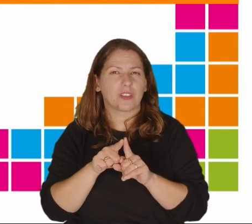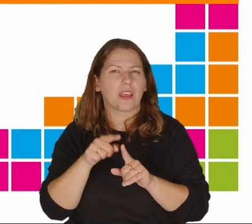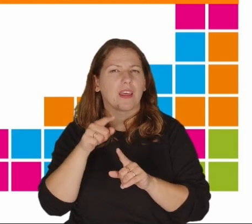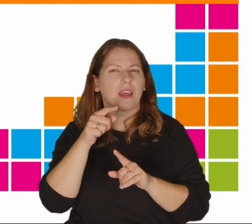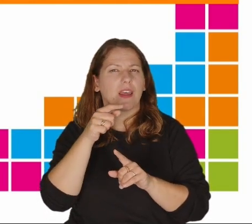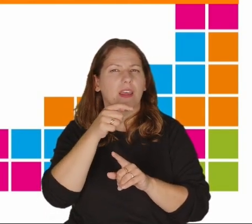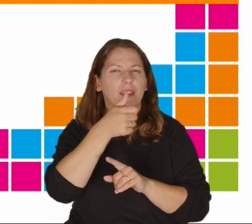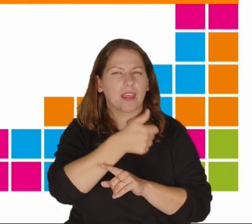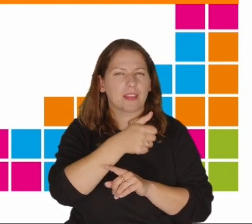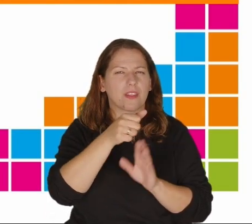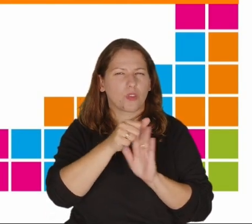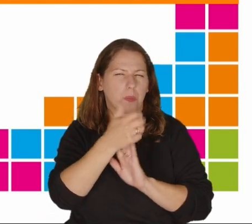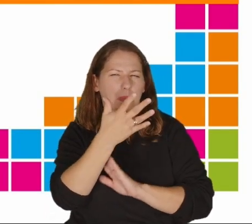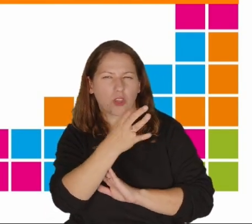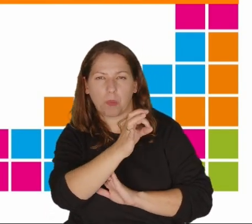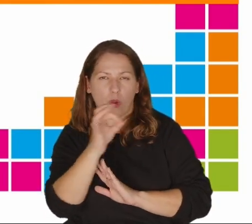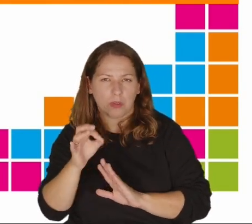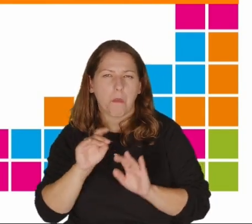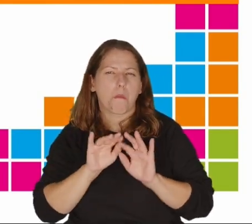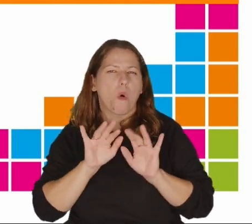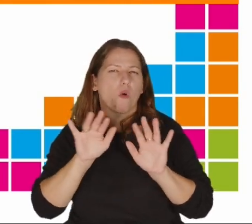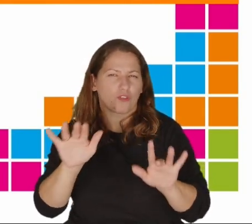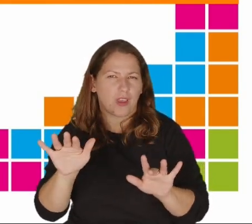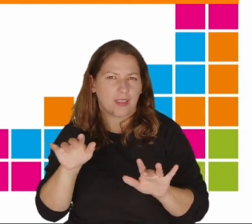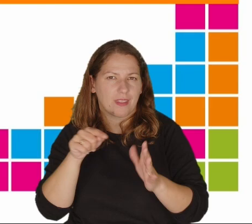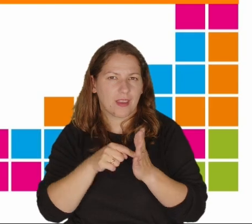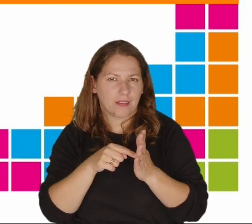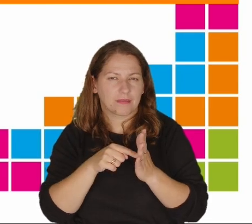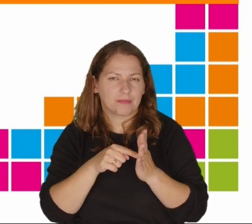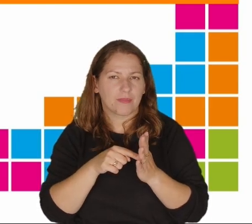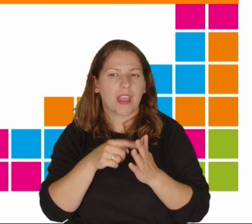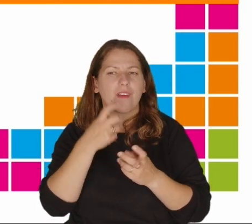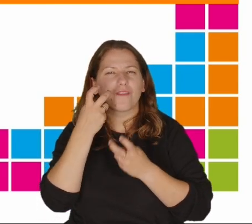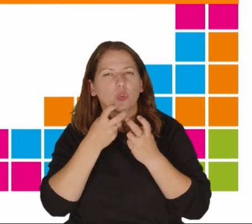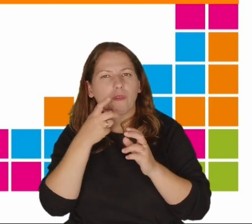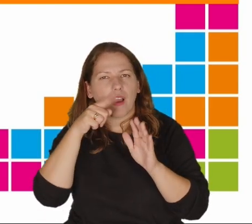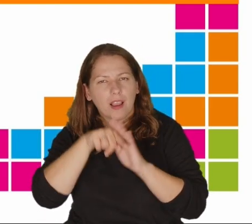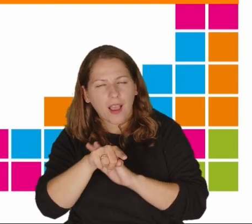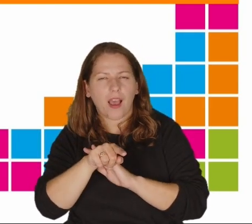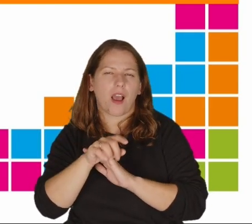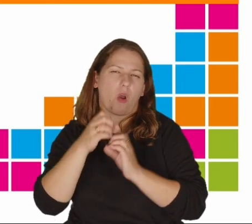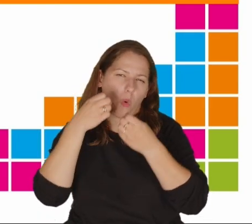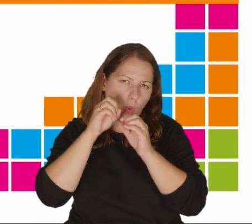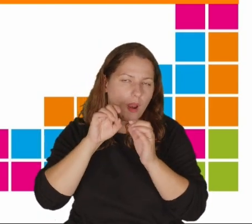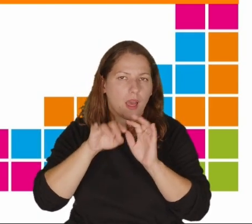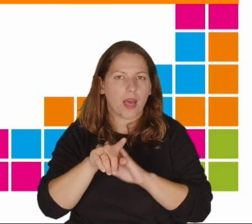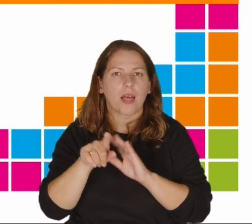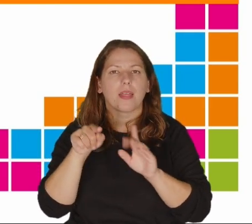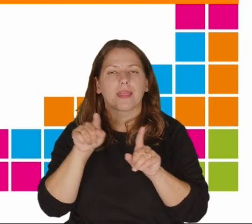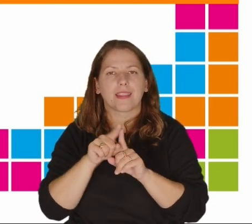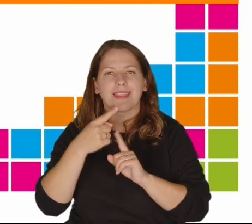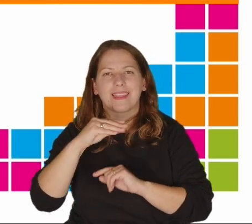1-5% zawartości internetu jest dostępne w powszechnie, tak powiem, dostępnych wyszukiwarkach, że oczywiście potem jest tak zwany deep